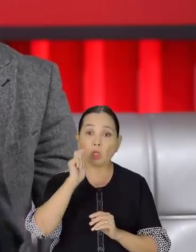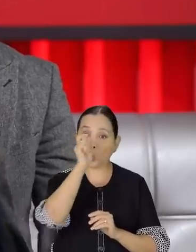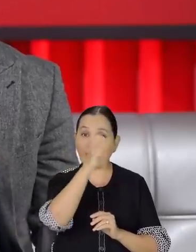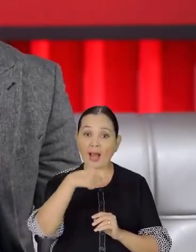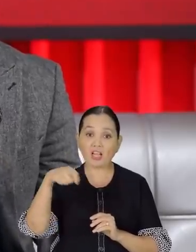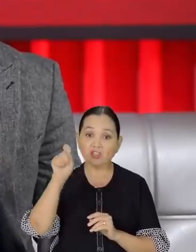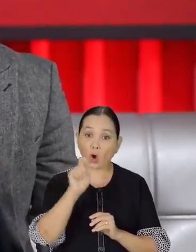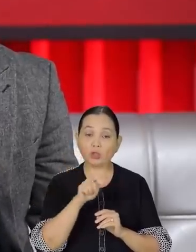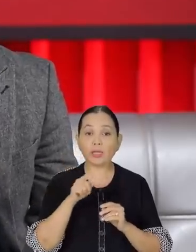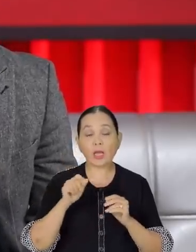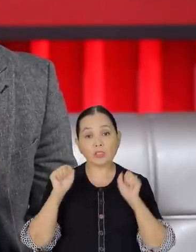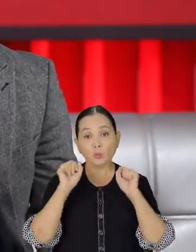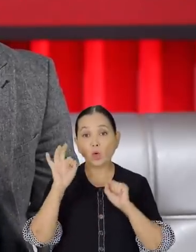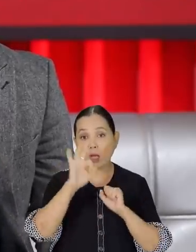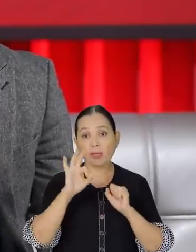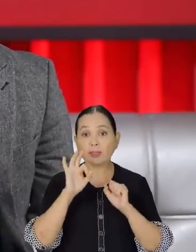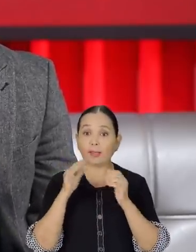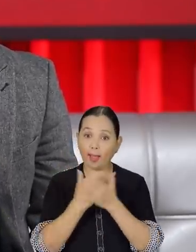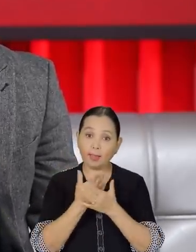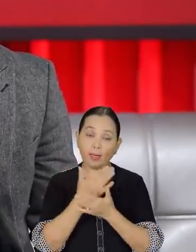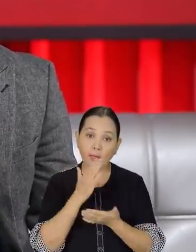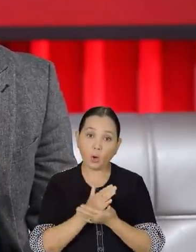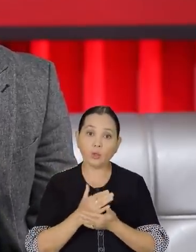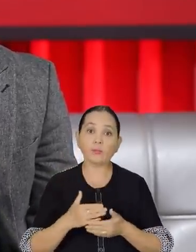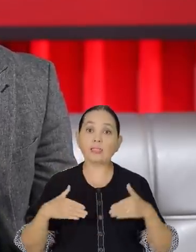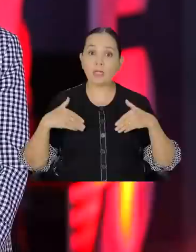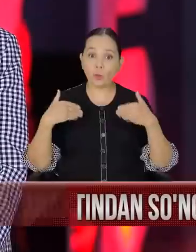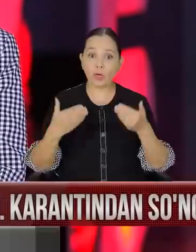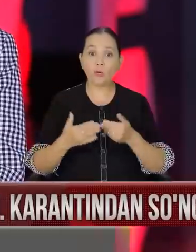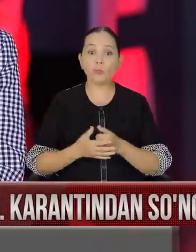qilichbozlik sport haqida ajoyib yangilik bor. Assalomu alaykum Hilola.